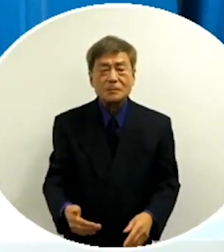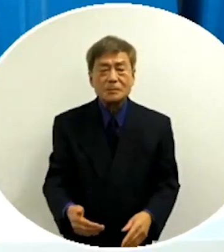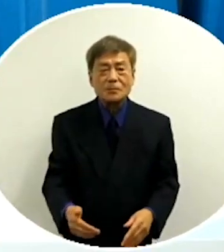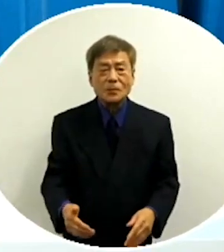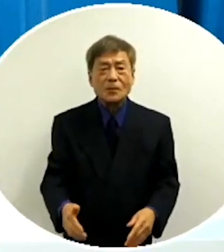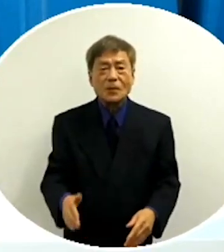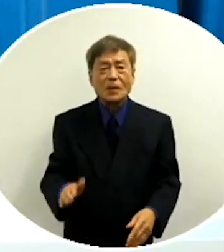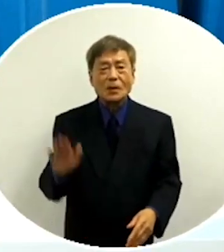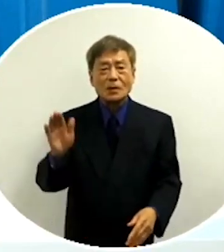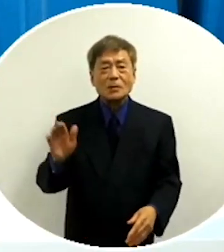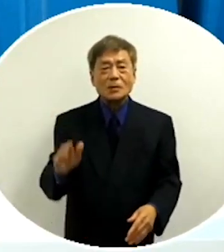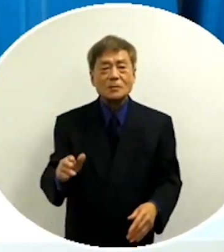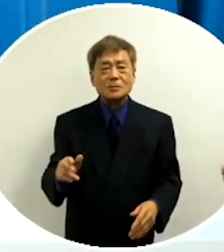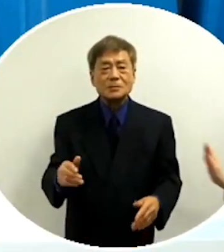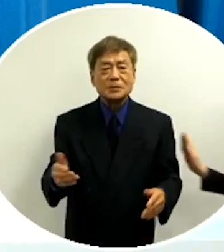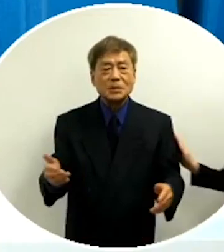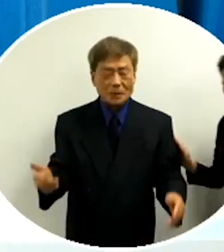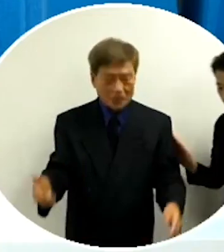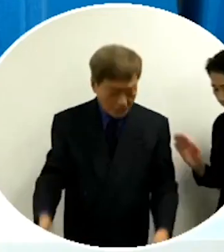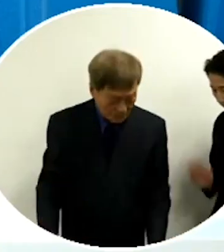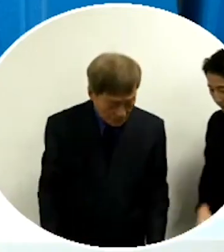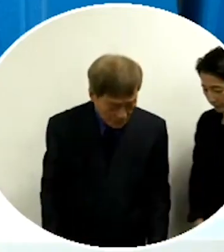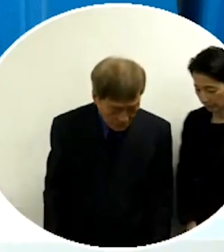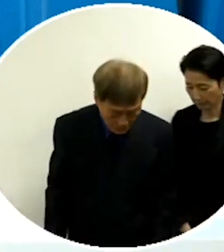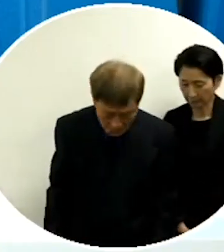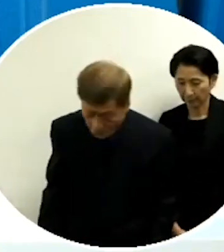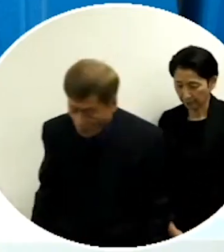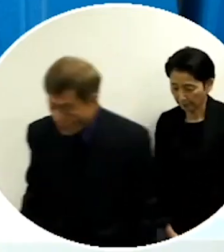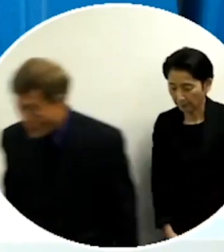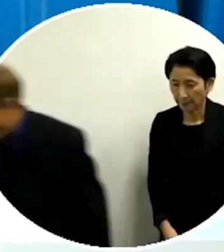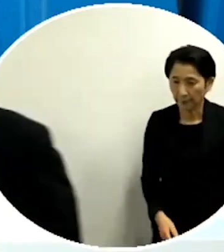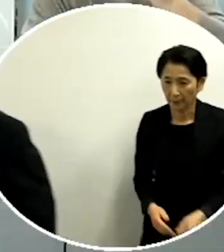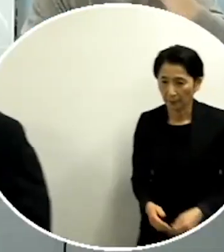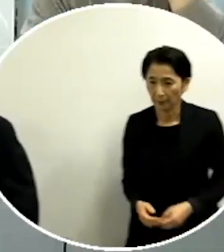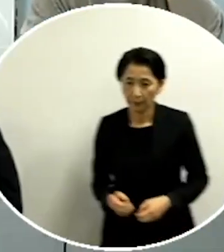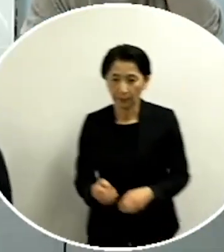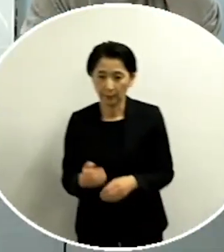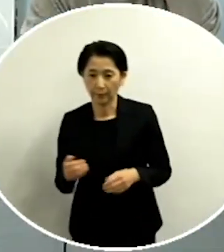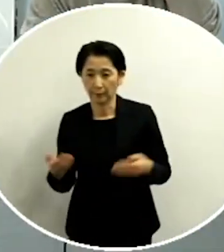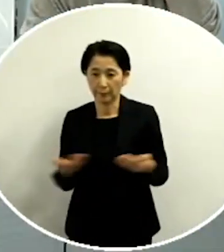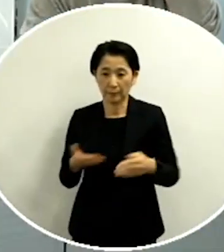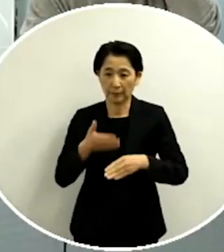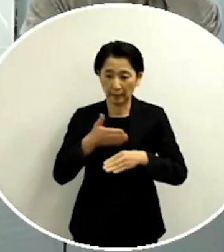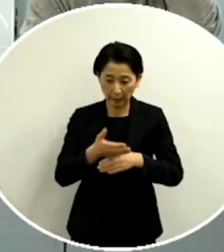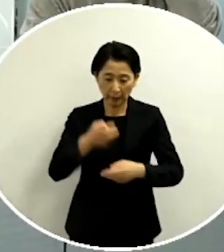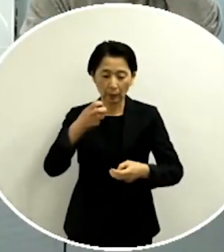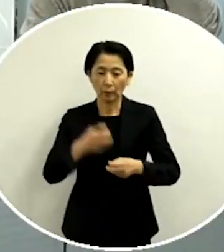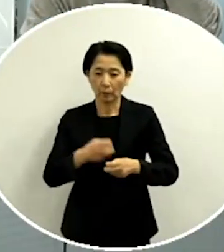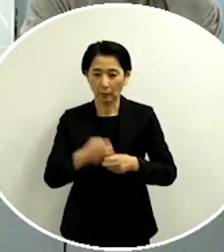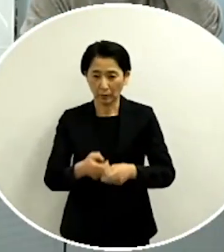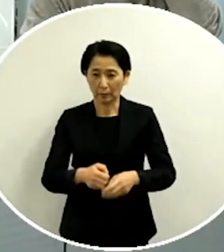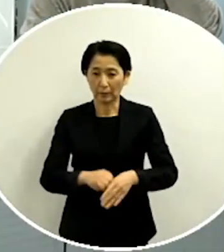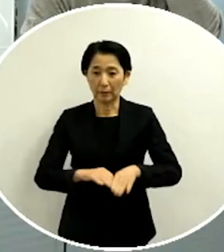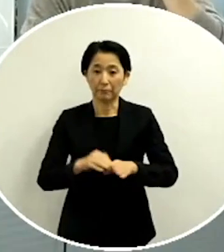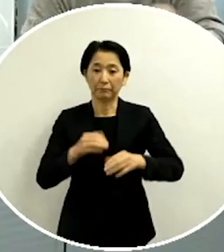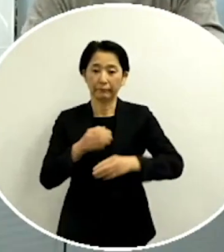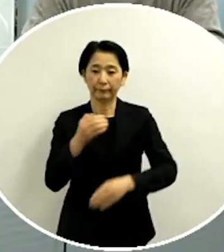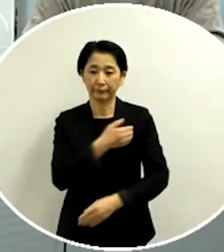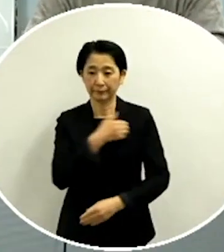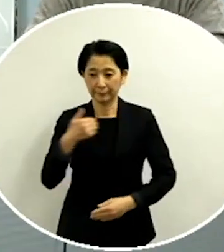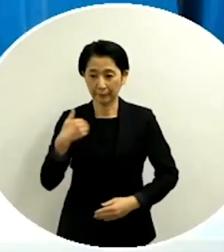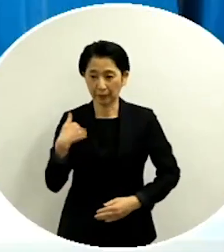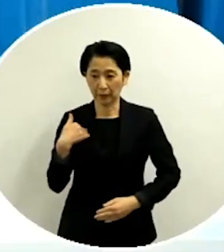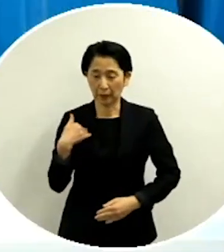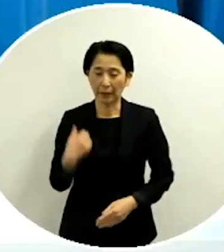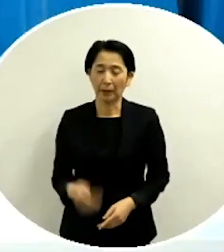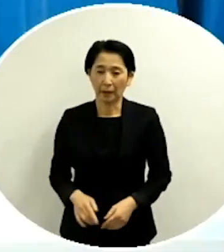ながら過労死防止対策推進法という本当に法律ができちゃったんですよひとりの女性のご主人を